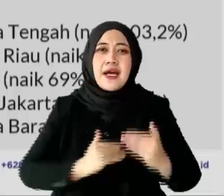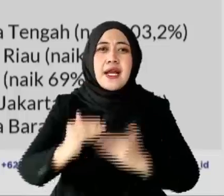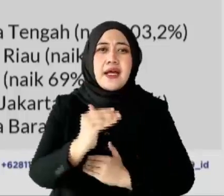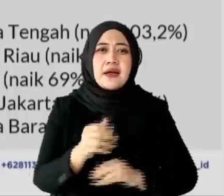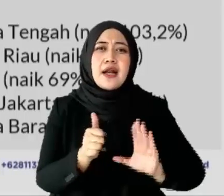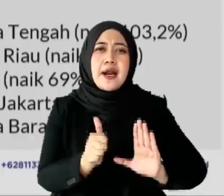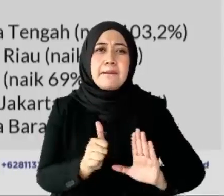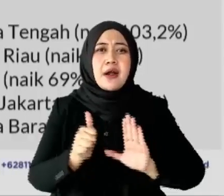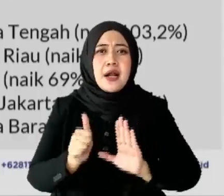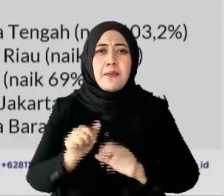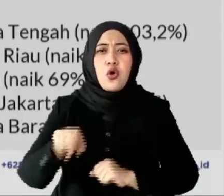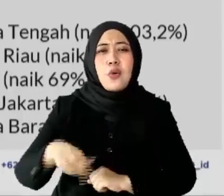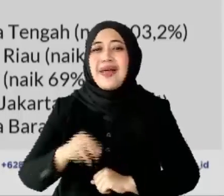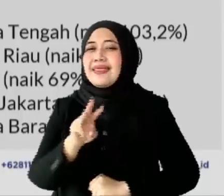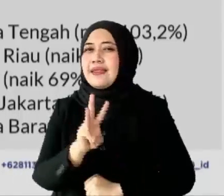kematian